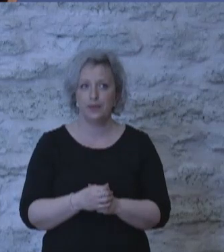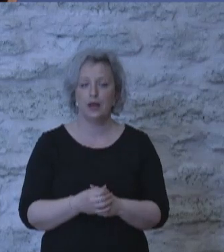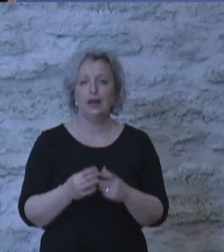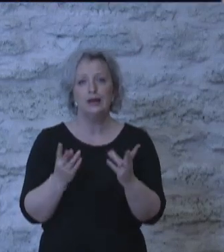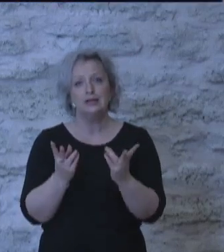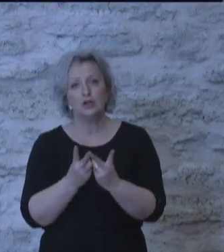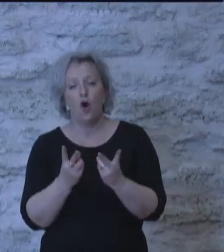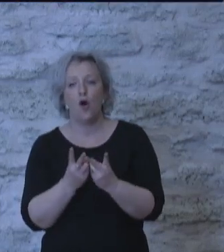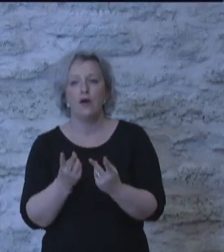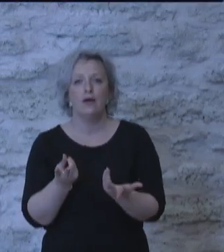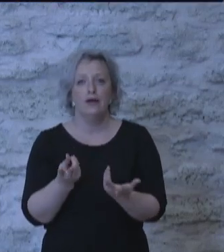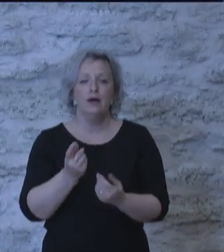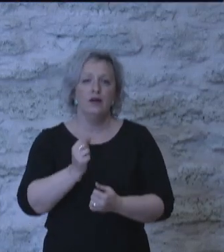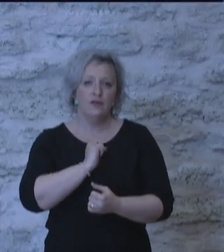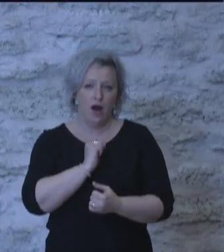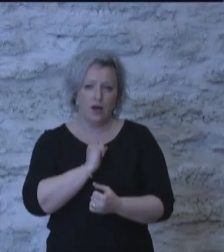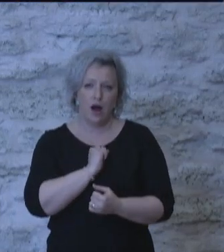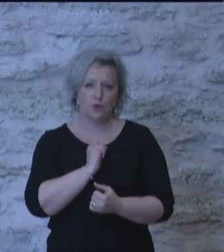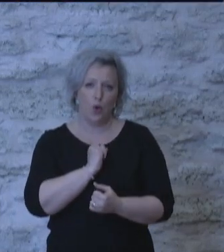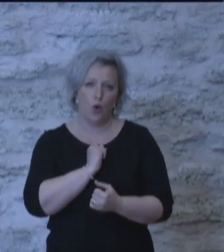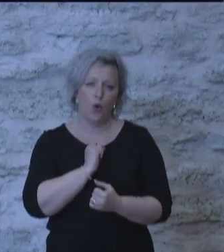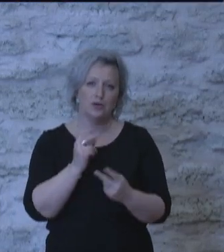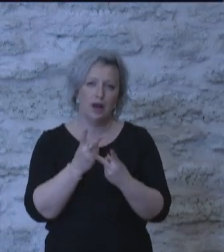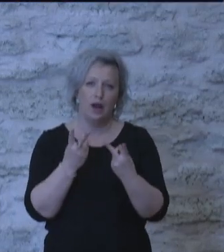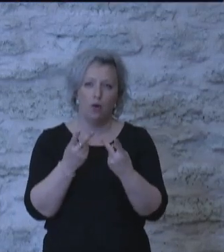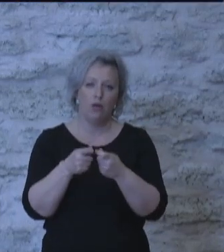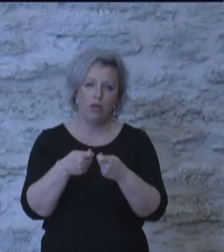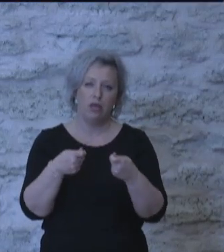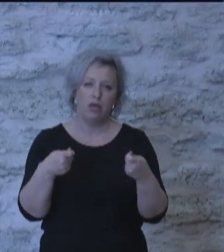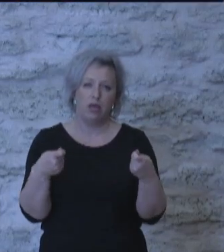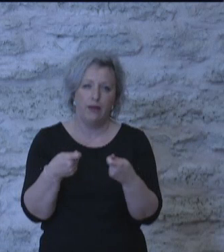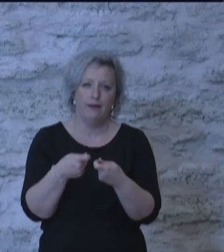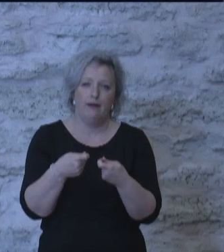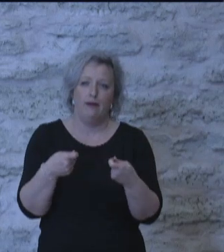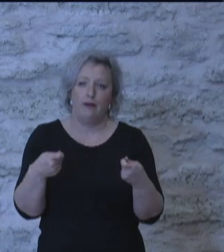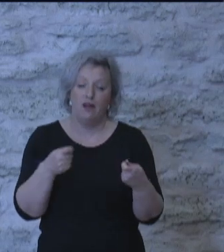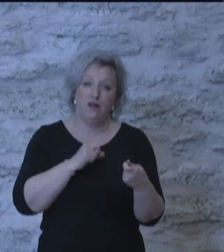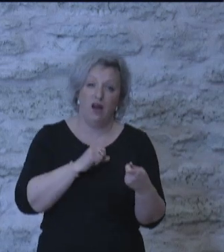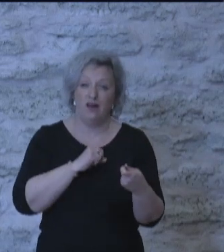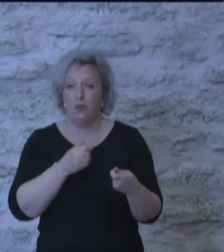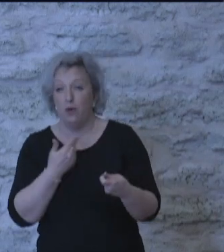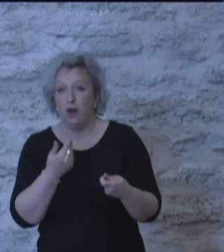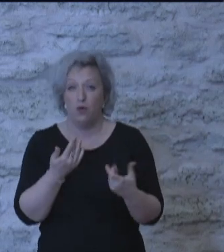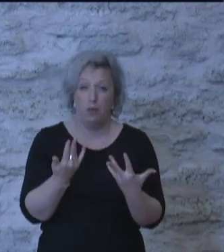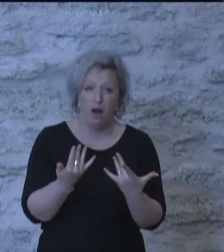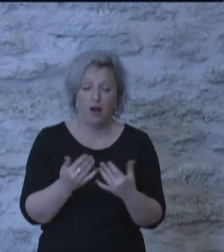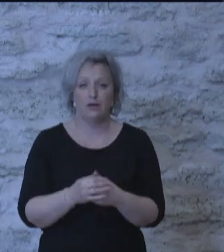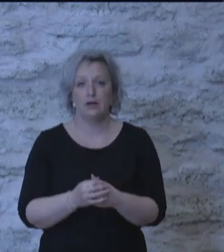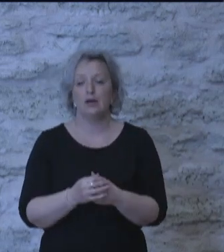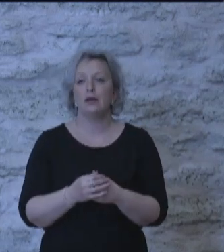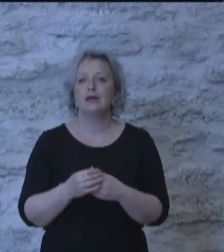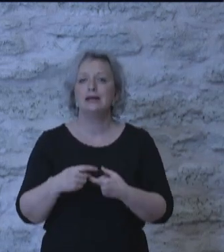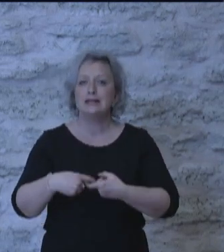No, vajadus on niisugune kummist mõiste. Vajadus sõltub sellest, mida me parajasti teeme.